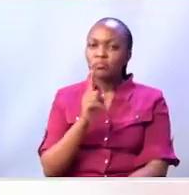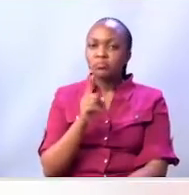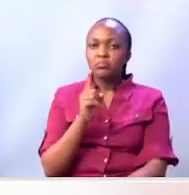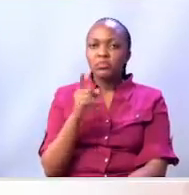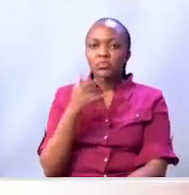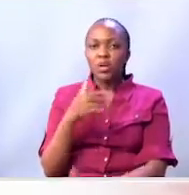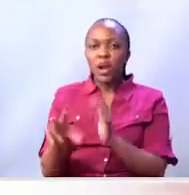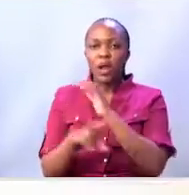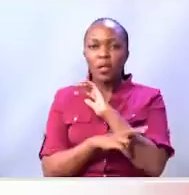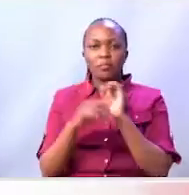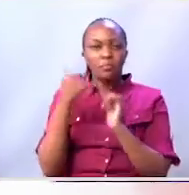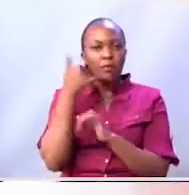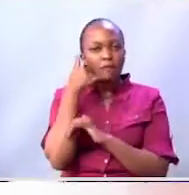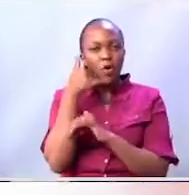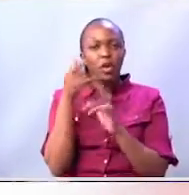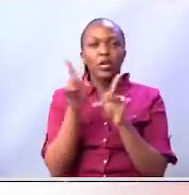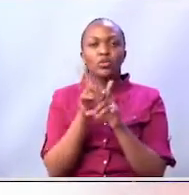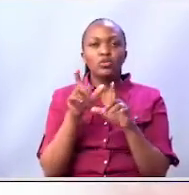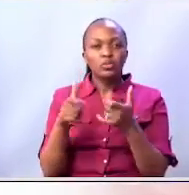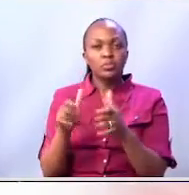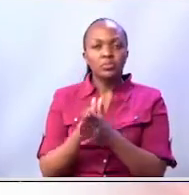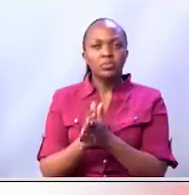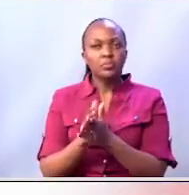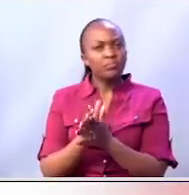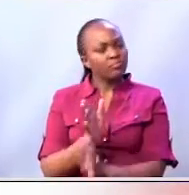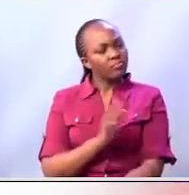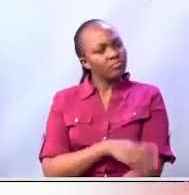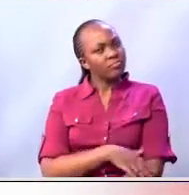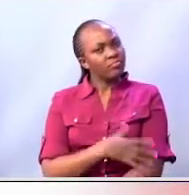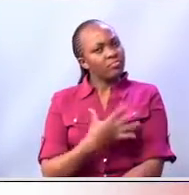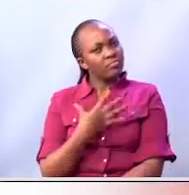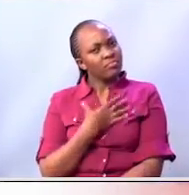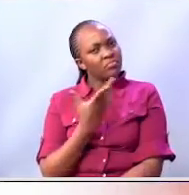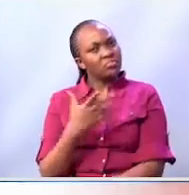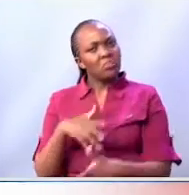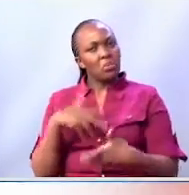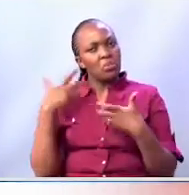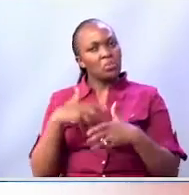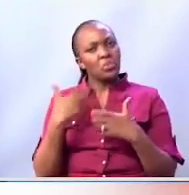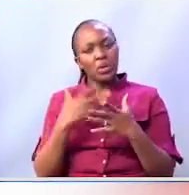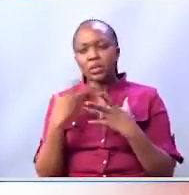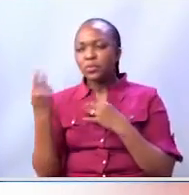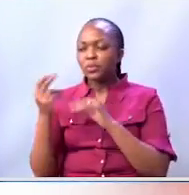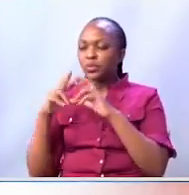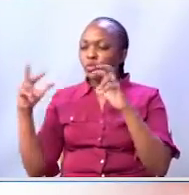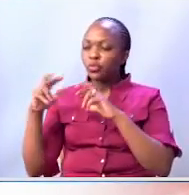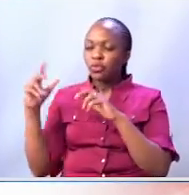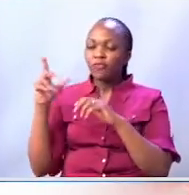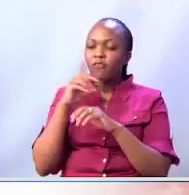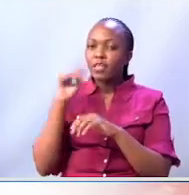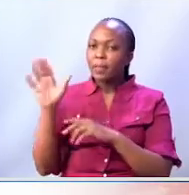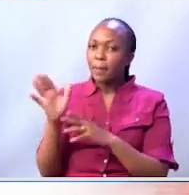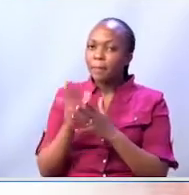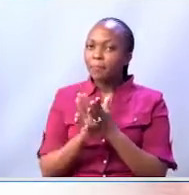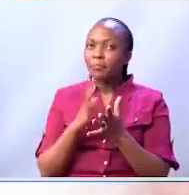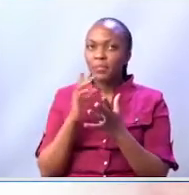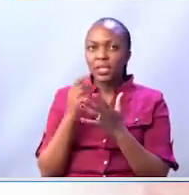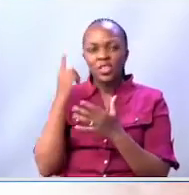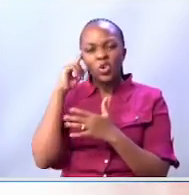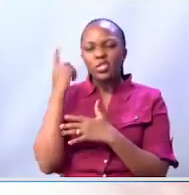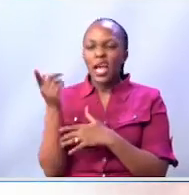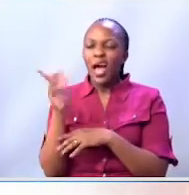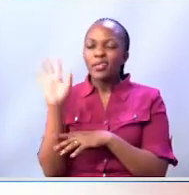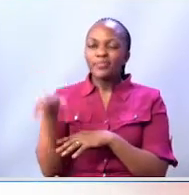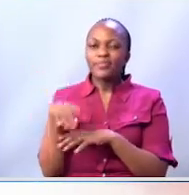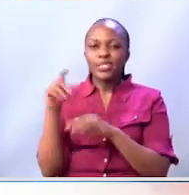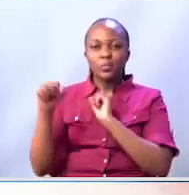ambapo ameshikwa na hasira ameenda kutafuta baba yake. Na nikachukulia tu si jambo lenye linaweza kusababisha kifo.